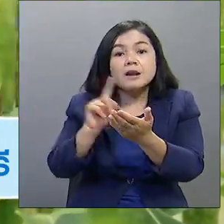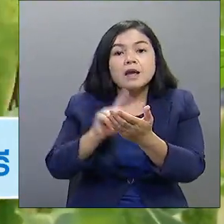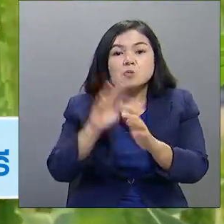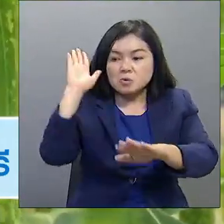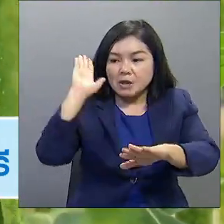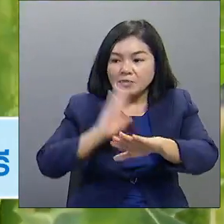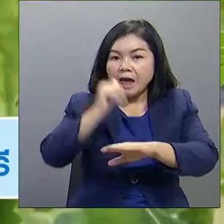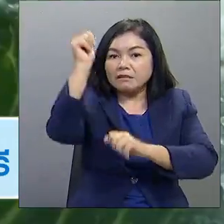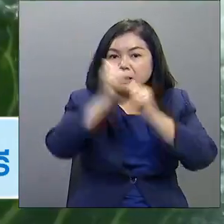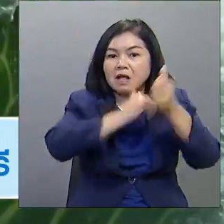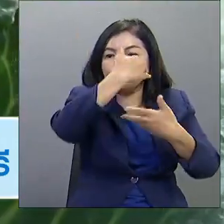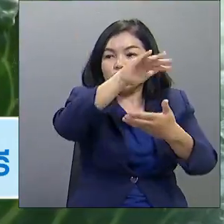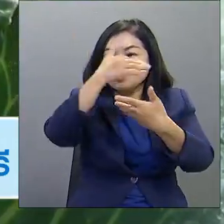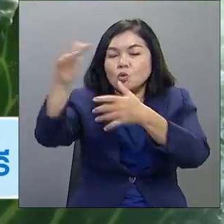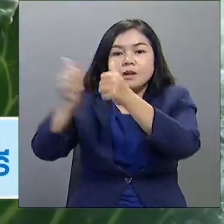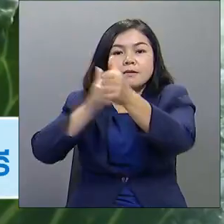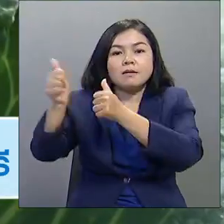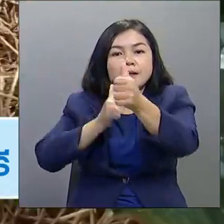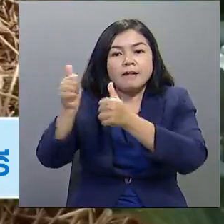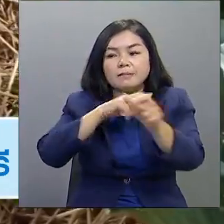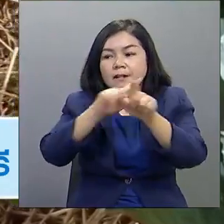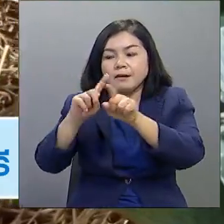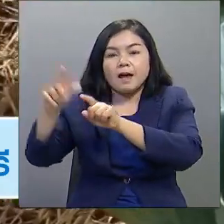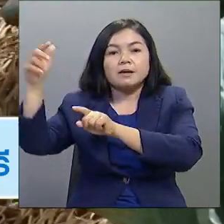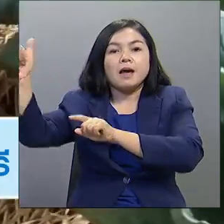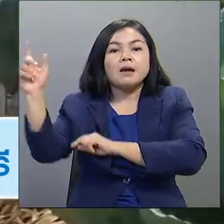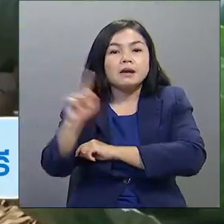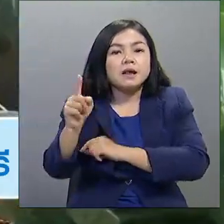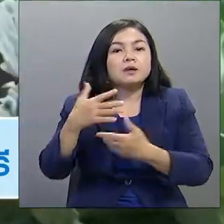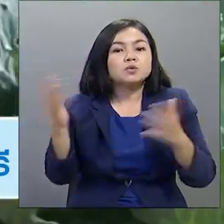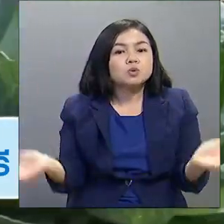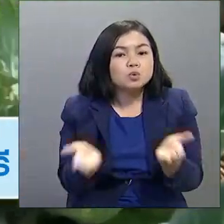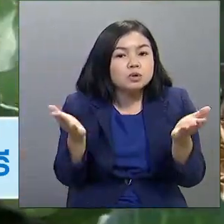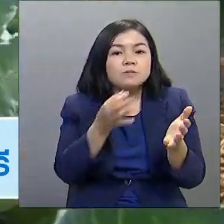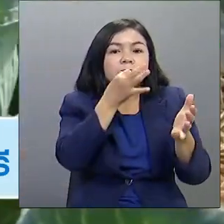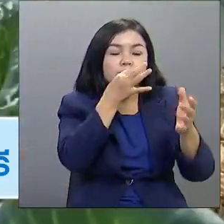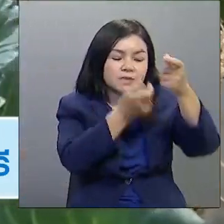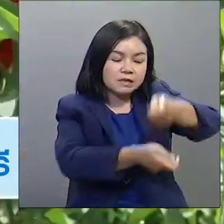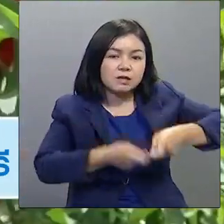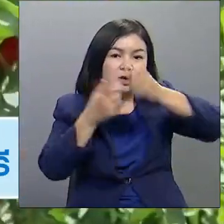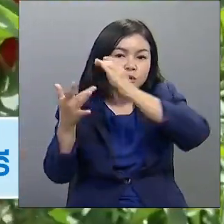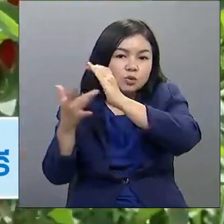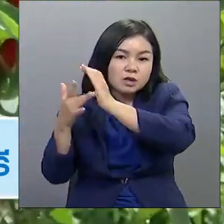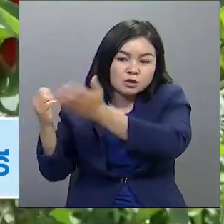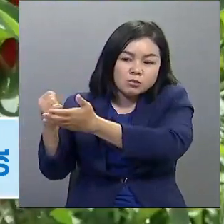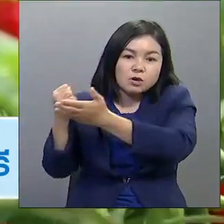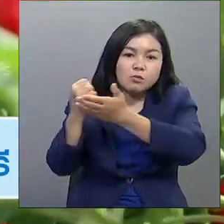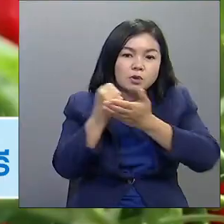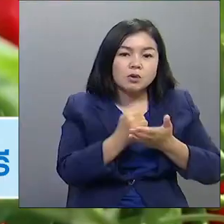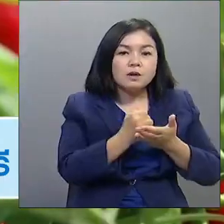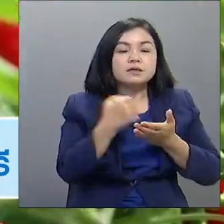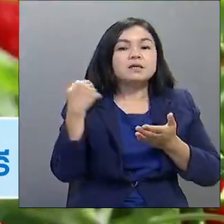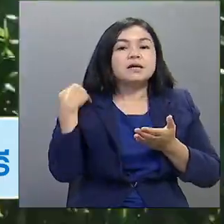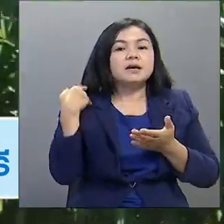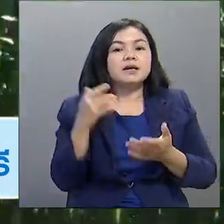ามารถในการแข่งขันกับนานาประเทศด้วยนะคะโดยเฉพาะอย่างยิ่งในเรื่องของการส่งเสริมภาคการเกษตรด้วยเทคโนโลยีและนวัตกรรมเกษตรอัจฉริยะ